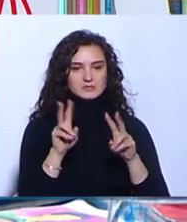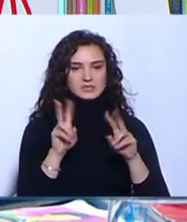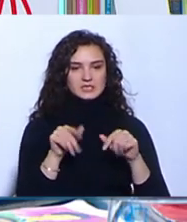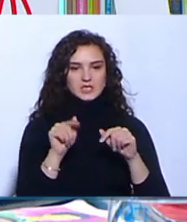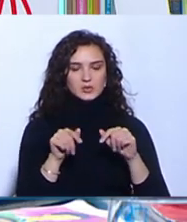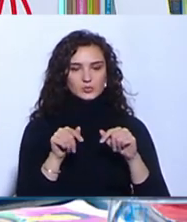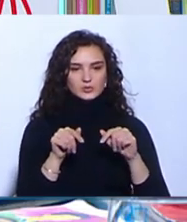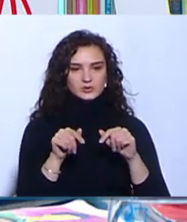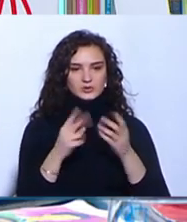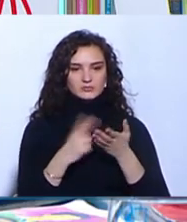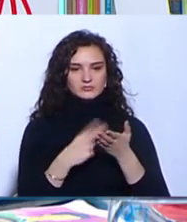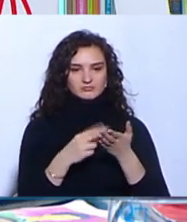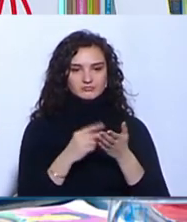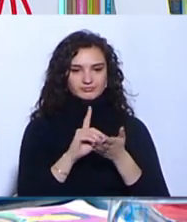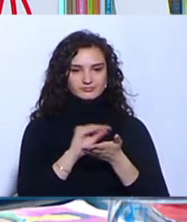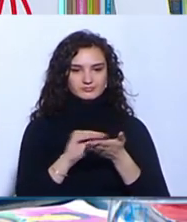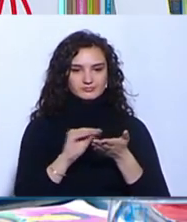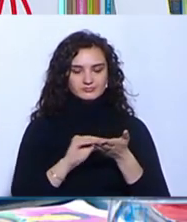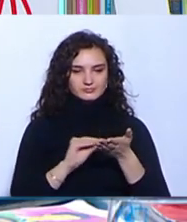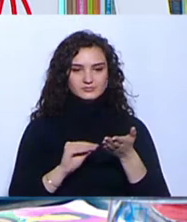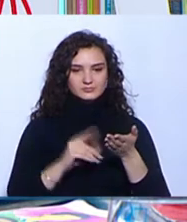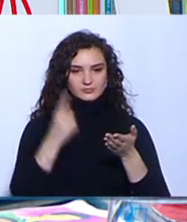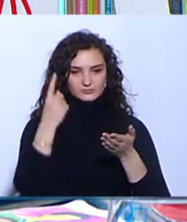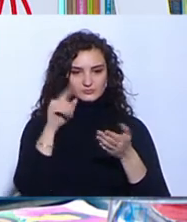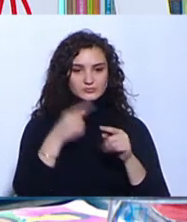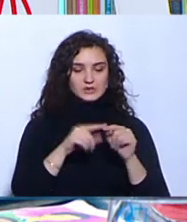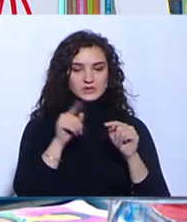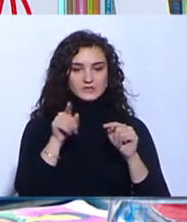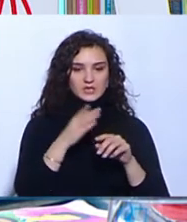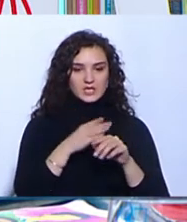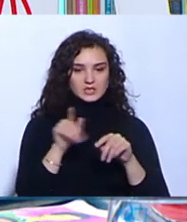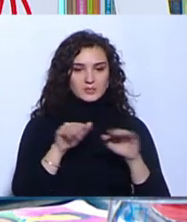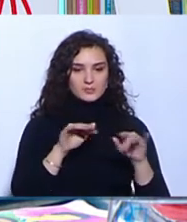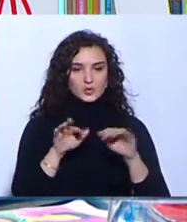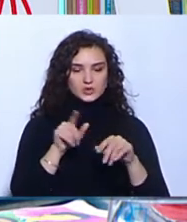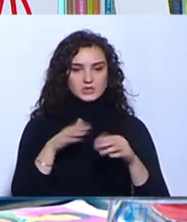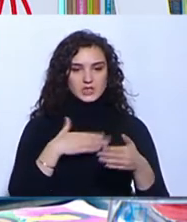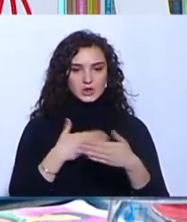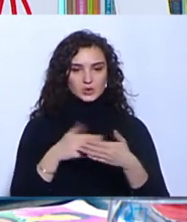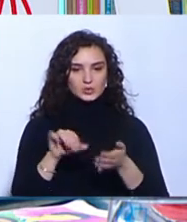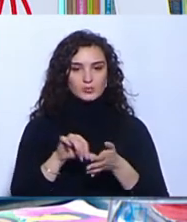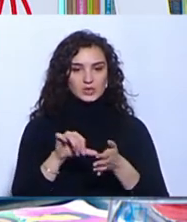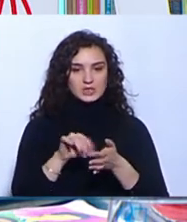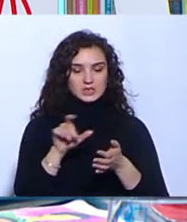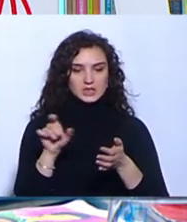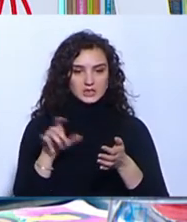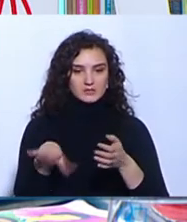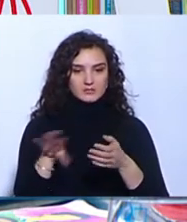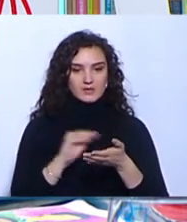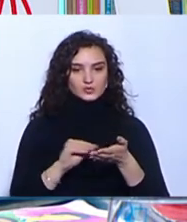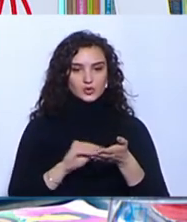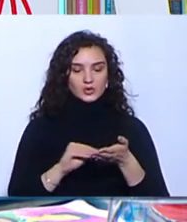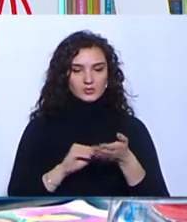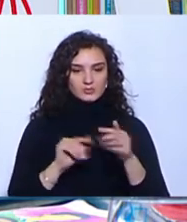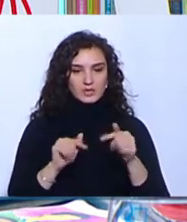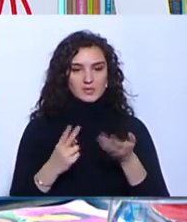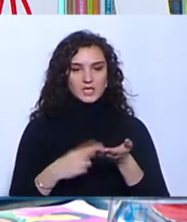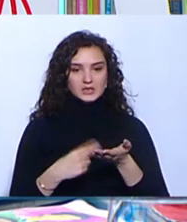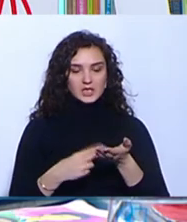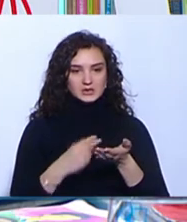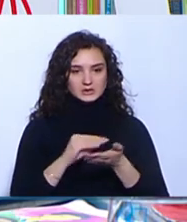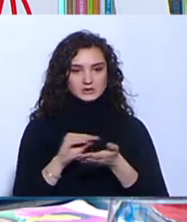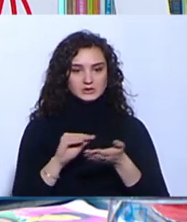სპეციალური გზამკვლევის შემუშავებას და თქვენ ხართ ამ პროცესის აქტიური მონაწილეები, ავტორები ამ გაიდლაინის,